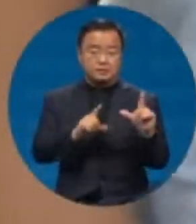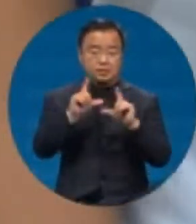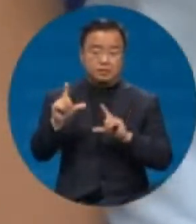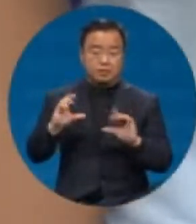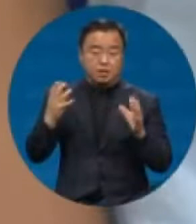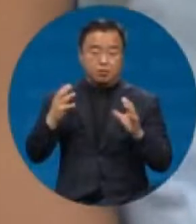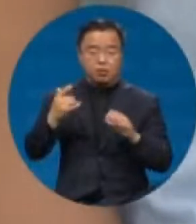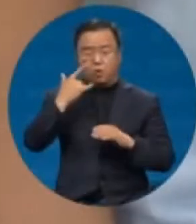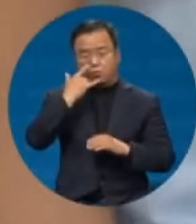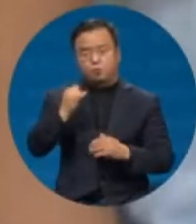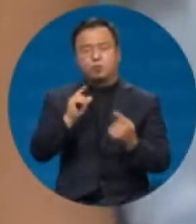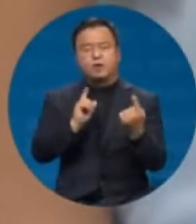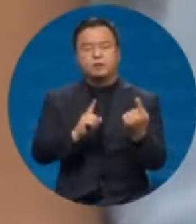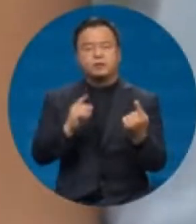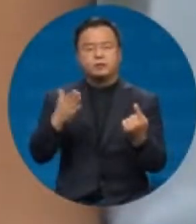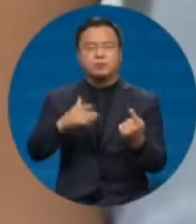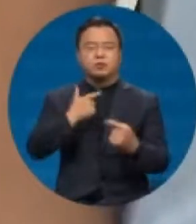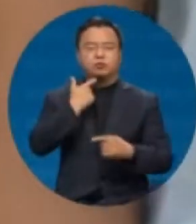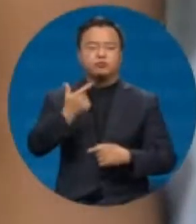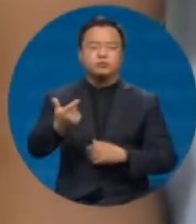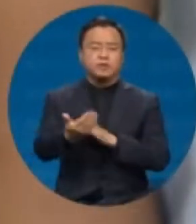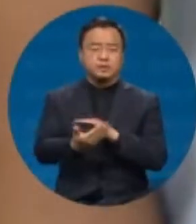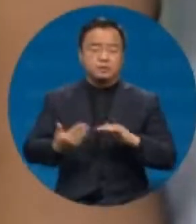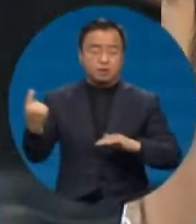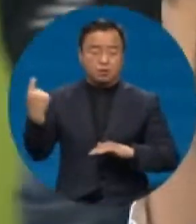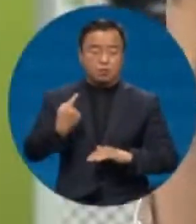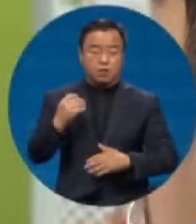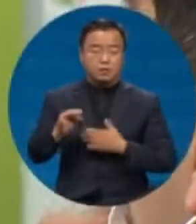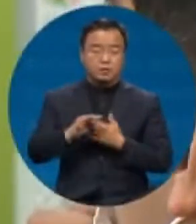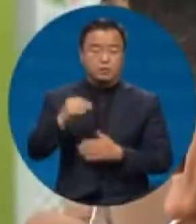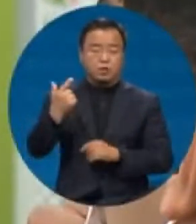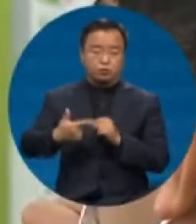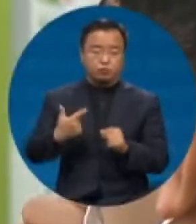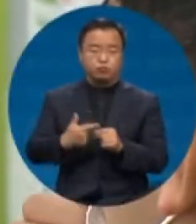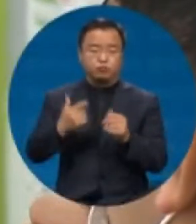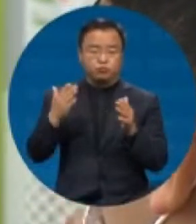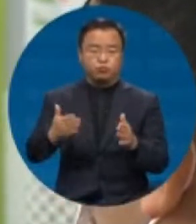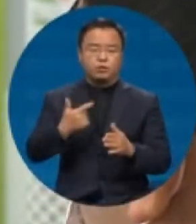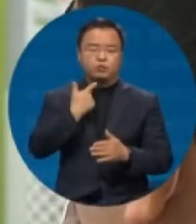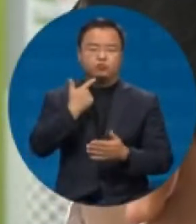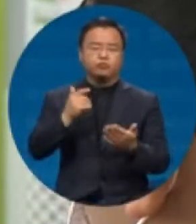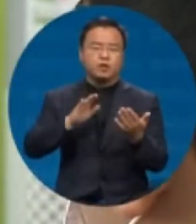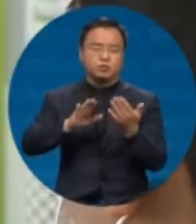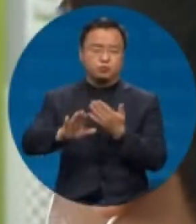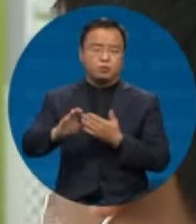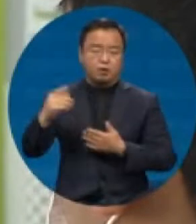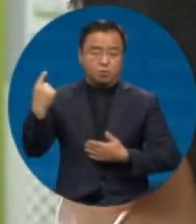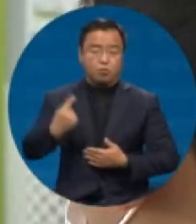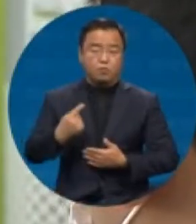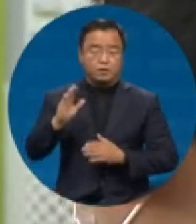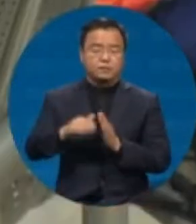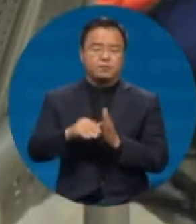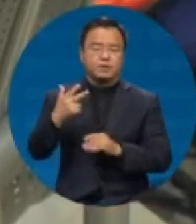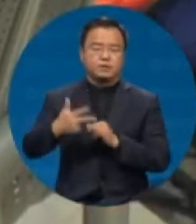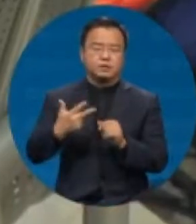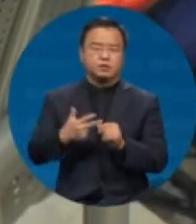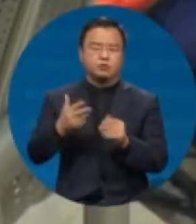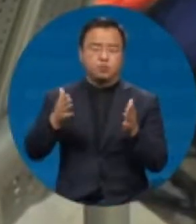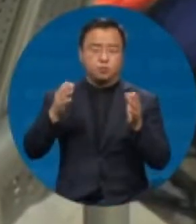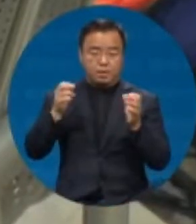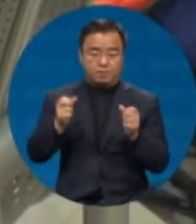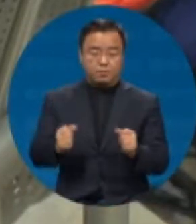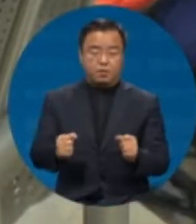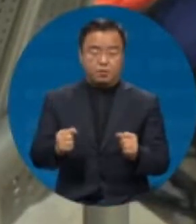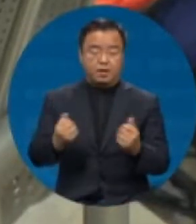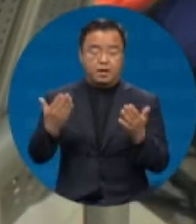대상이었지만 6세 이전에 한국에 왔다면 6년 동안 6세 이후에 왔다면 7년 동안 한국에 머무르면서 학교에 다니는